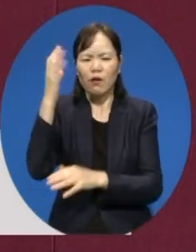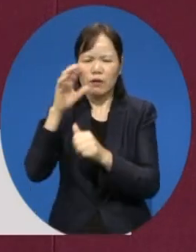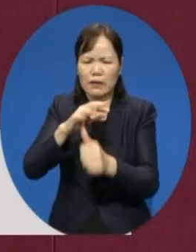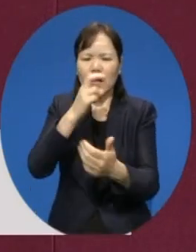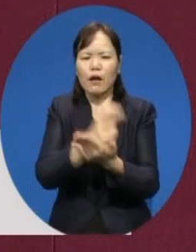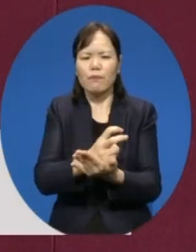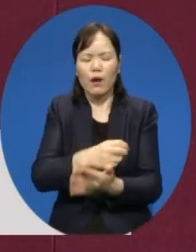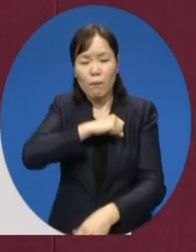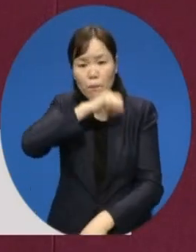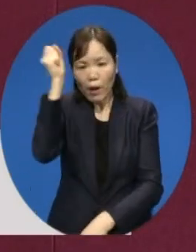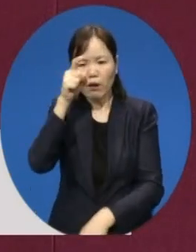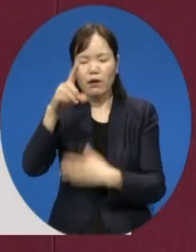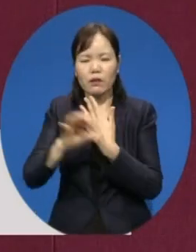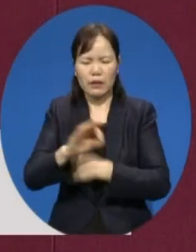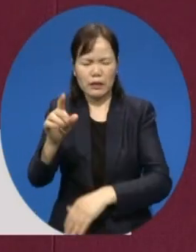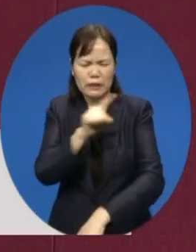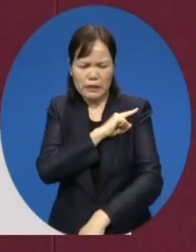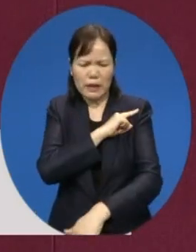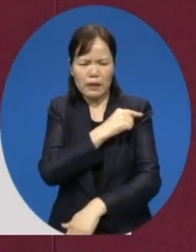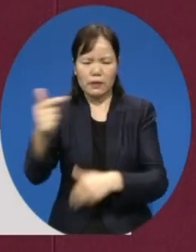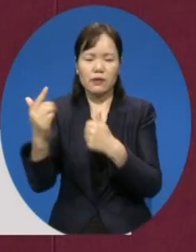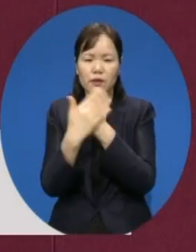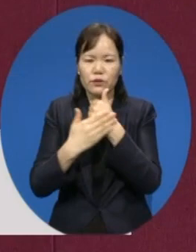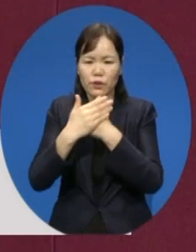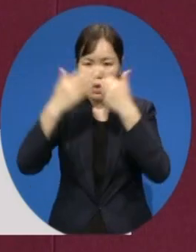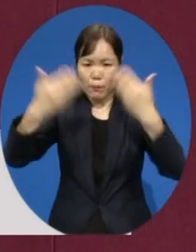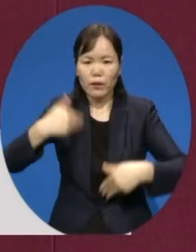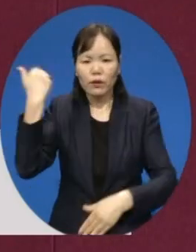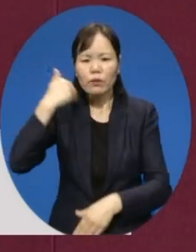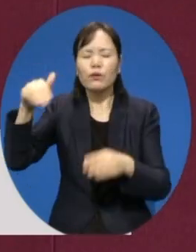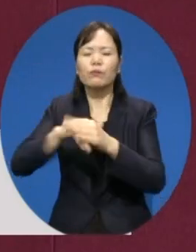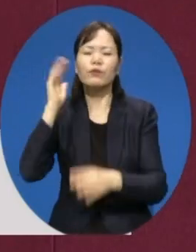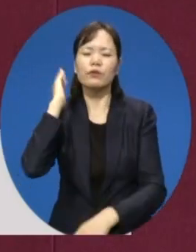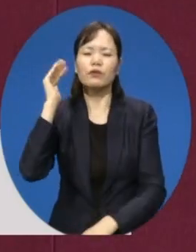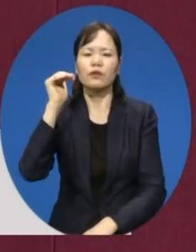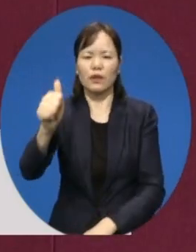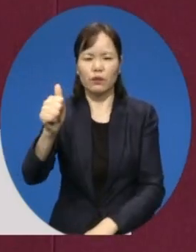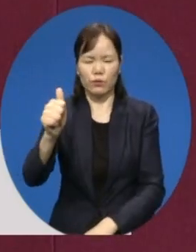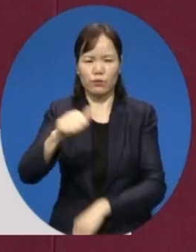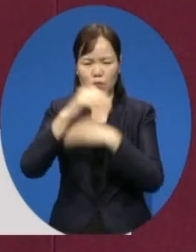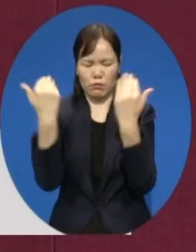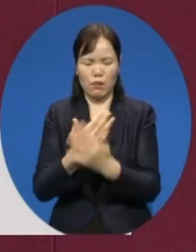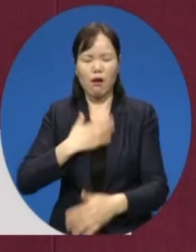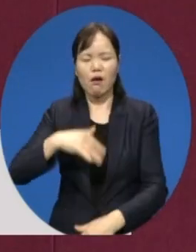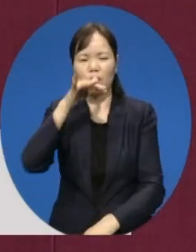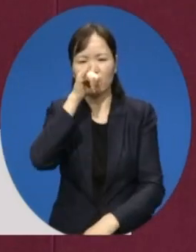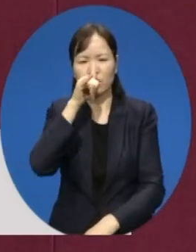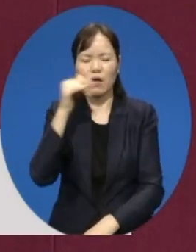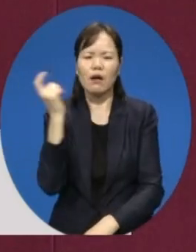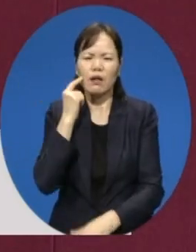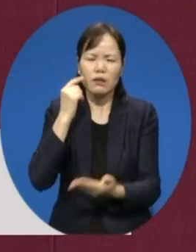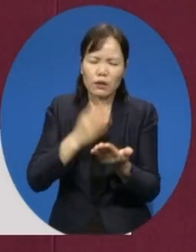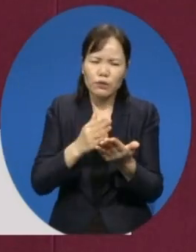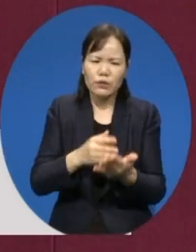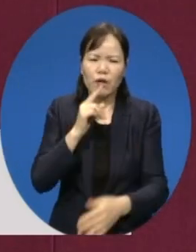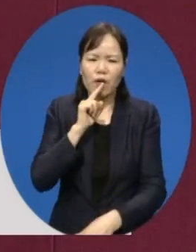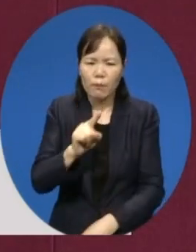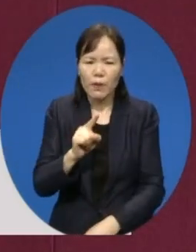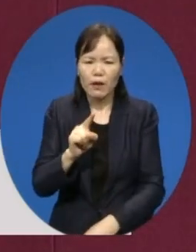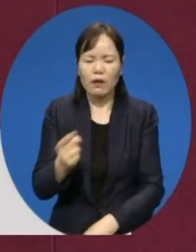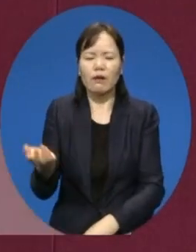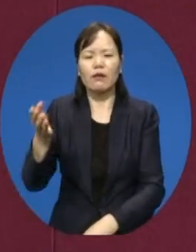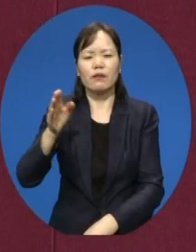언론재갈법 통과되면 최대 수혜자 문재인 대통령 삼척동자도 잘합니다. 가짜뉴스라고 딱지